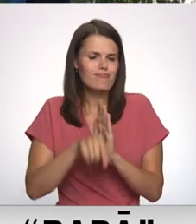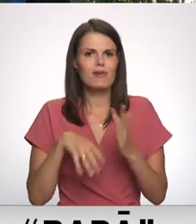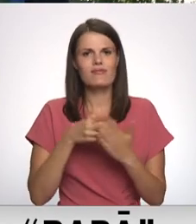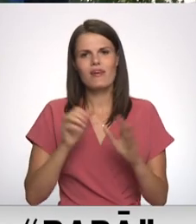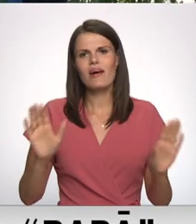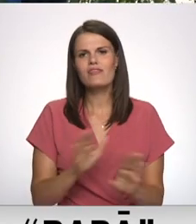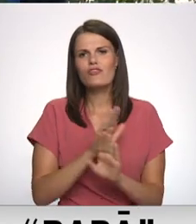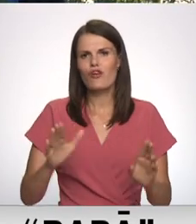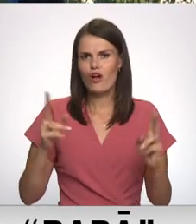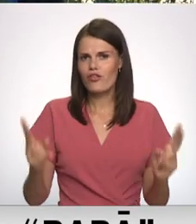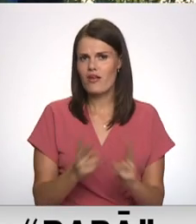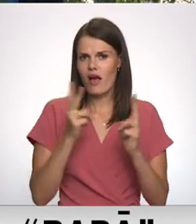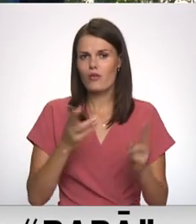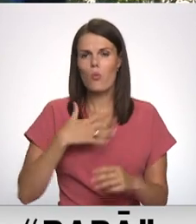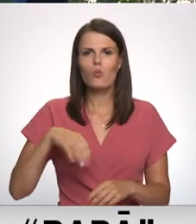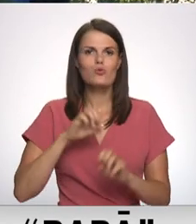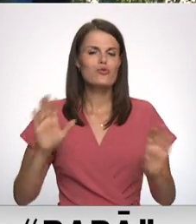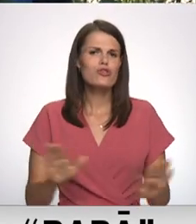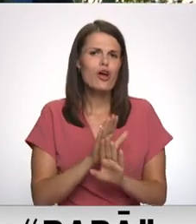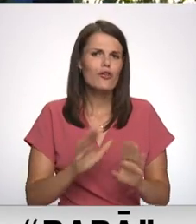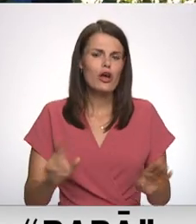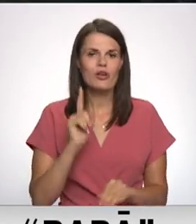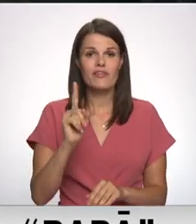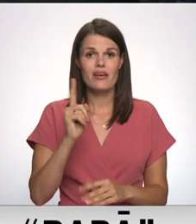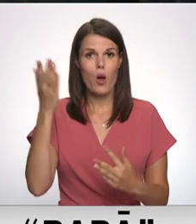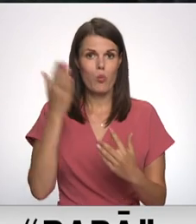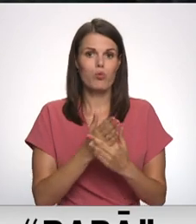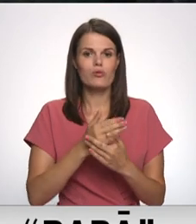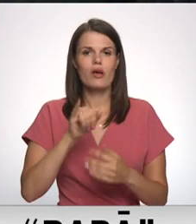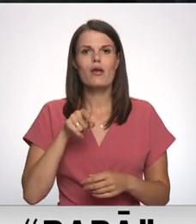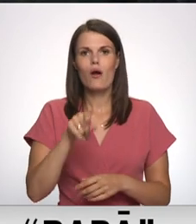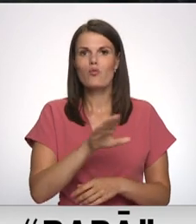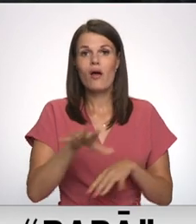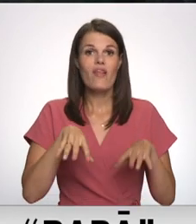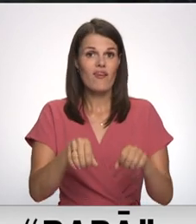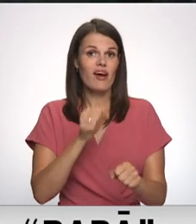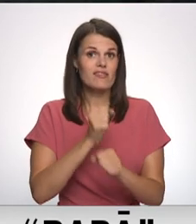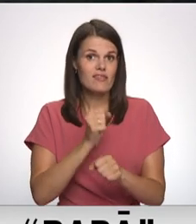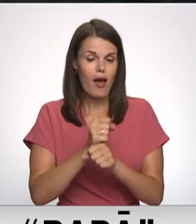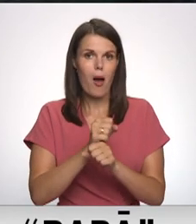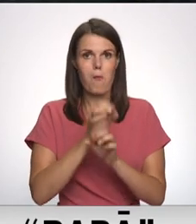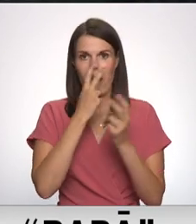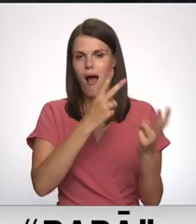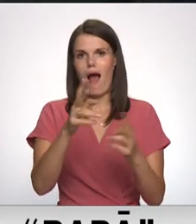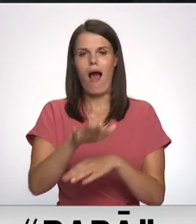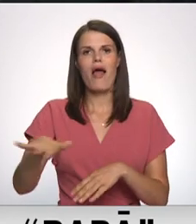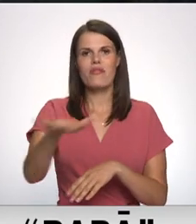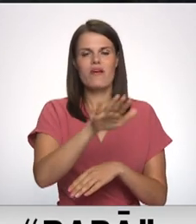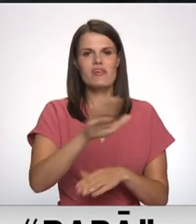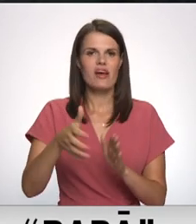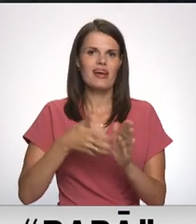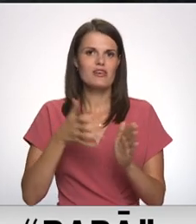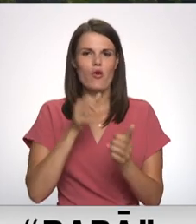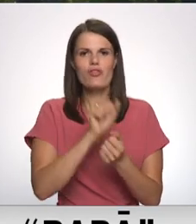dziedāšanas tradīcijās. Mūsu dziedāšana ir tikai puse, ja to neveic dabā, ainavā, ja neizmanto šo dabas